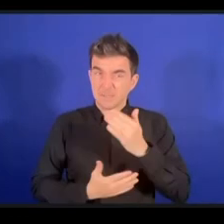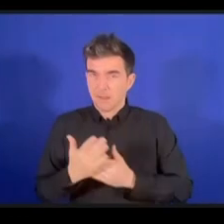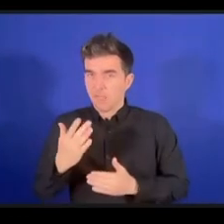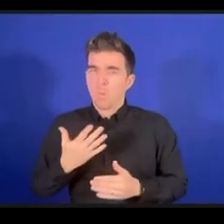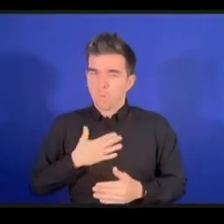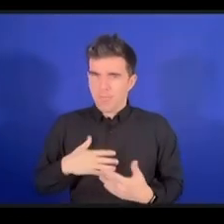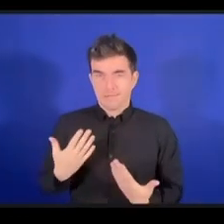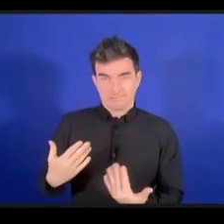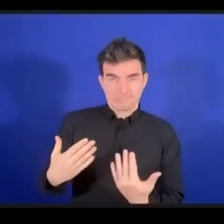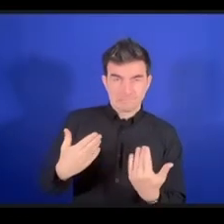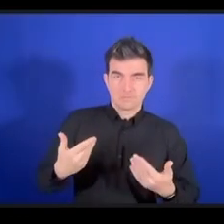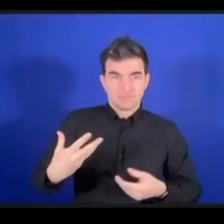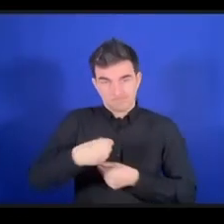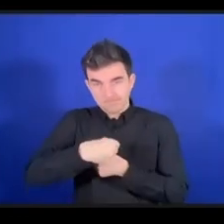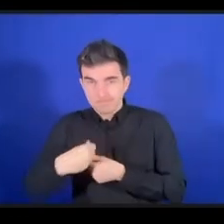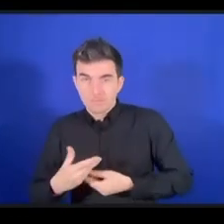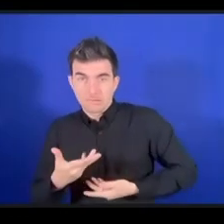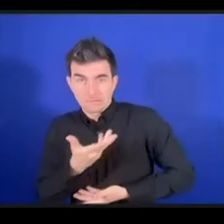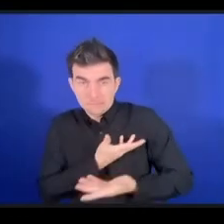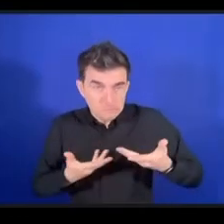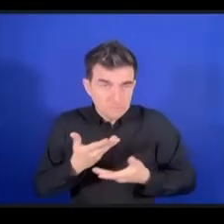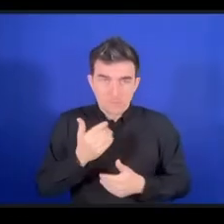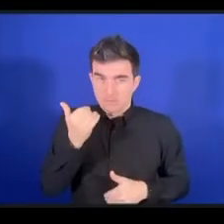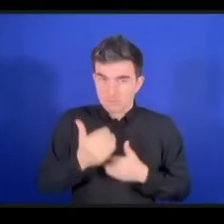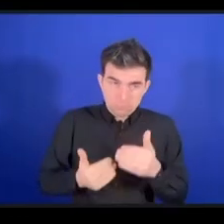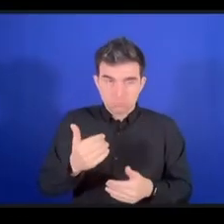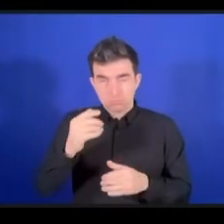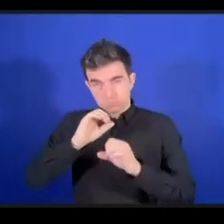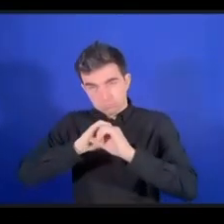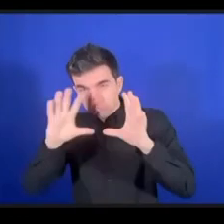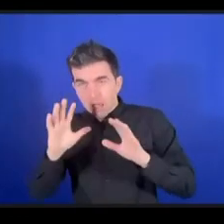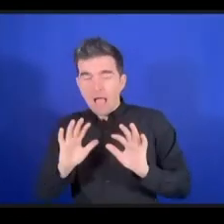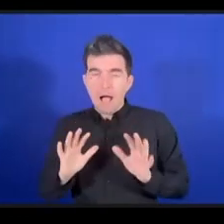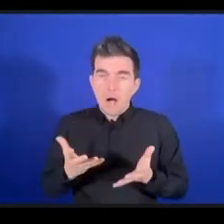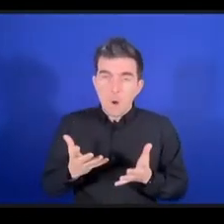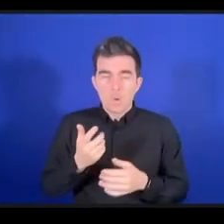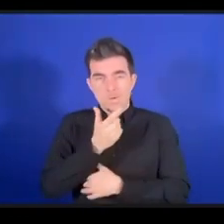我们希望让残障人士直接来参会